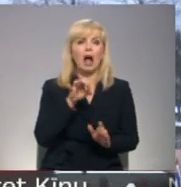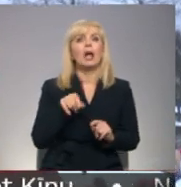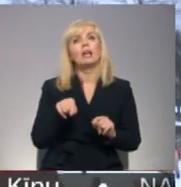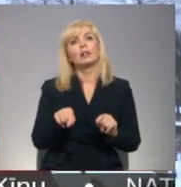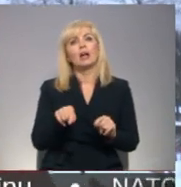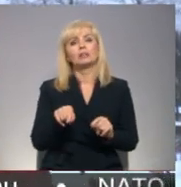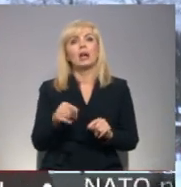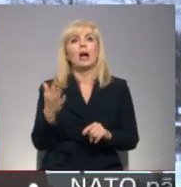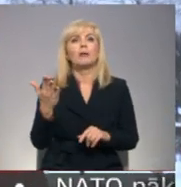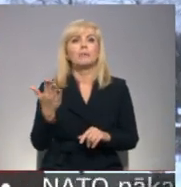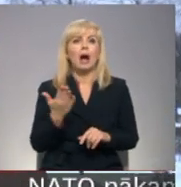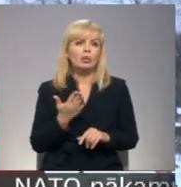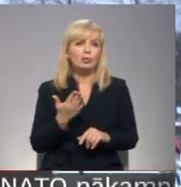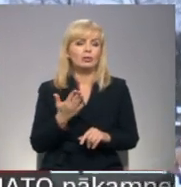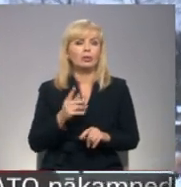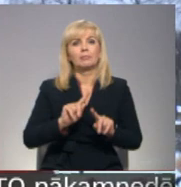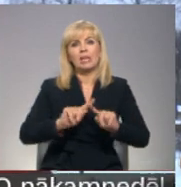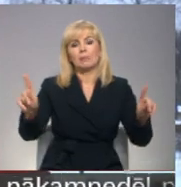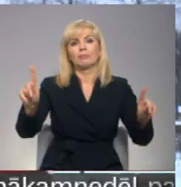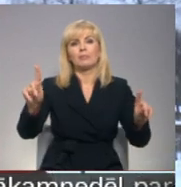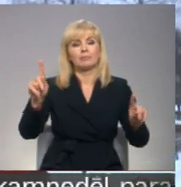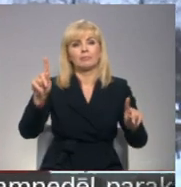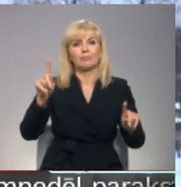vienkārši pienāca galvā tā spontāna un tā...